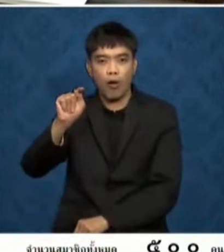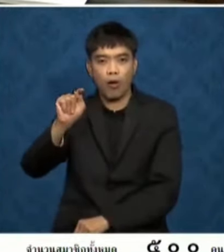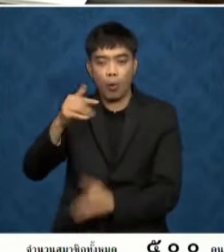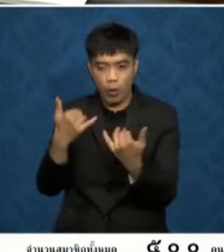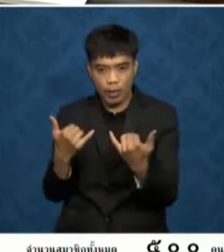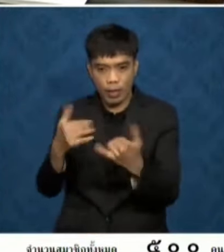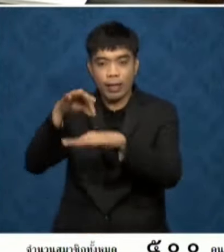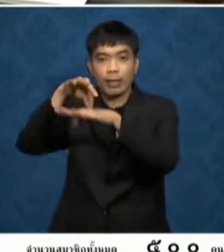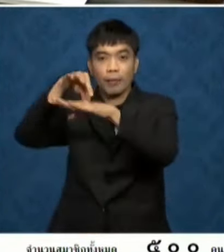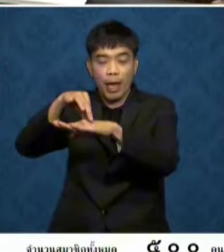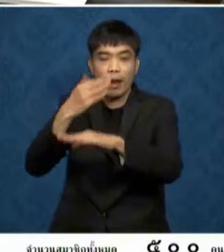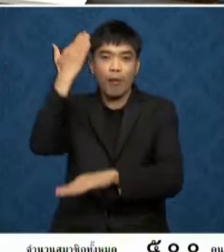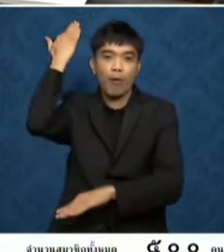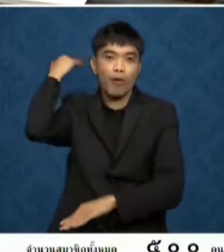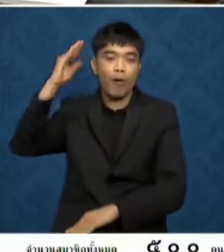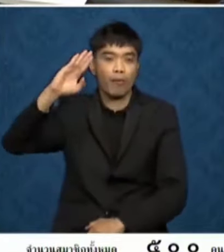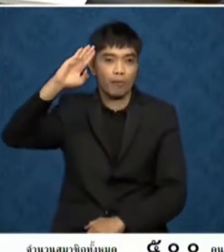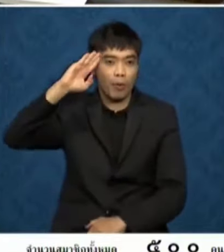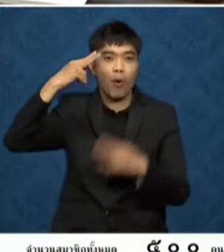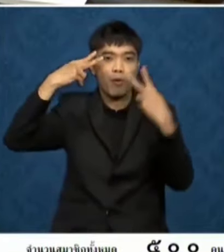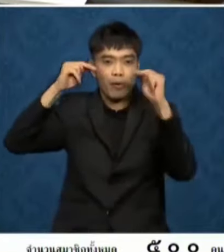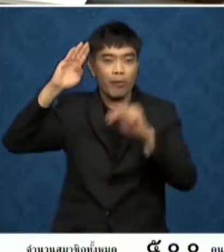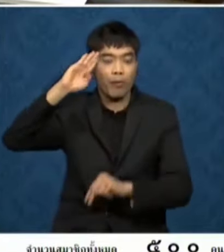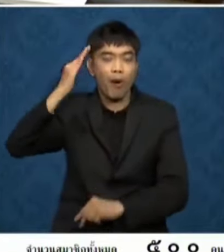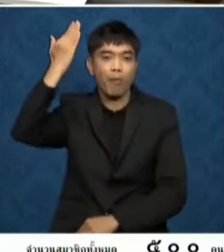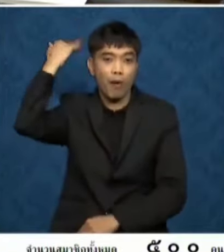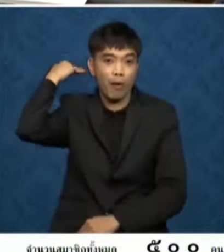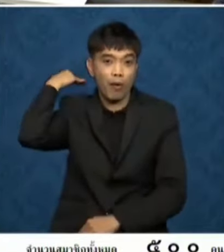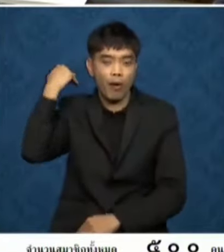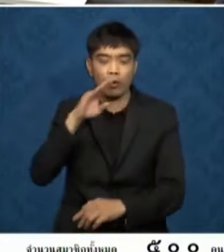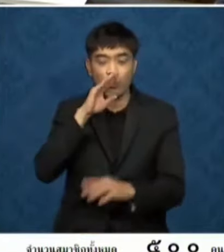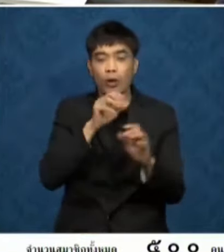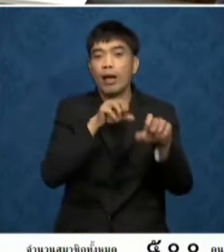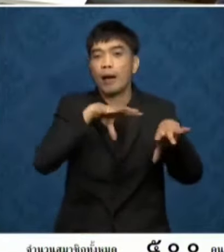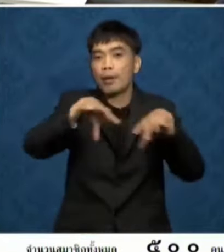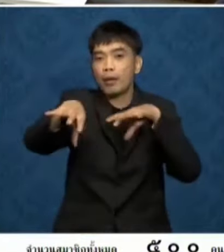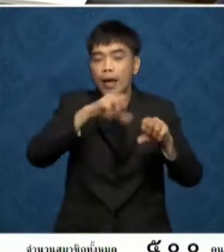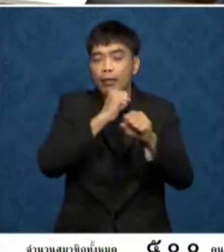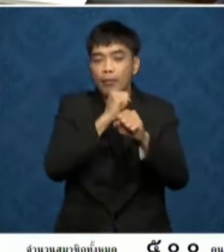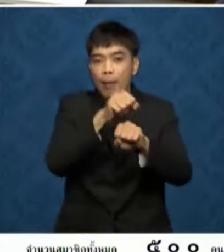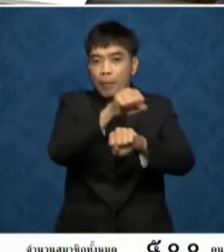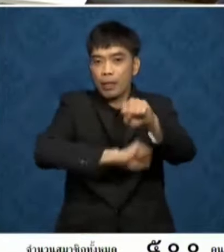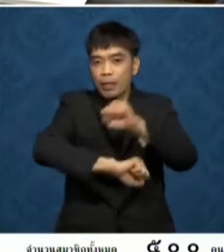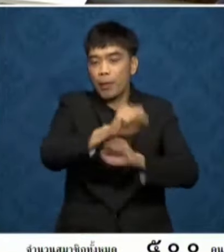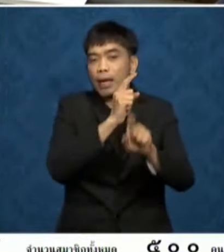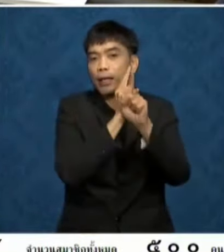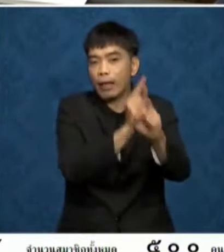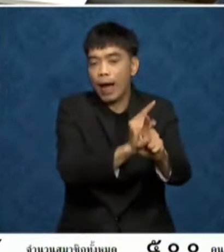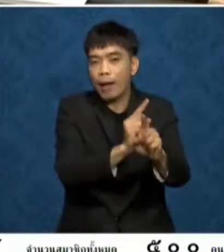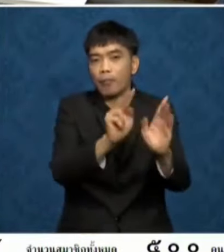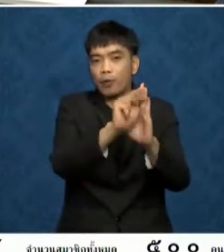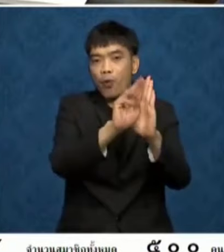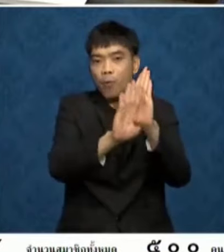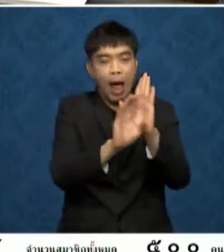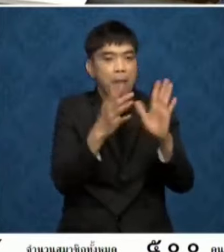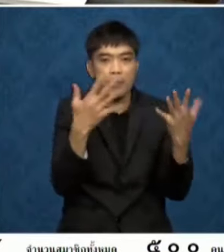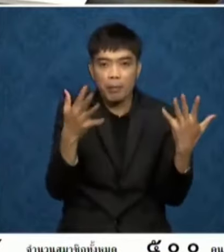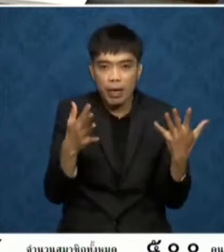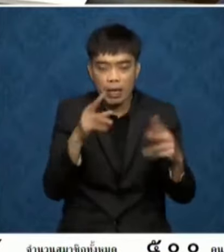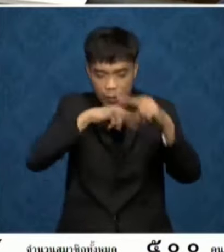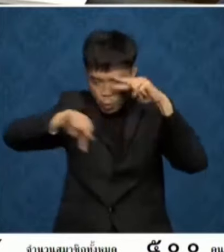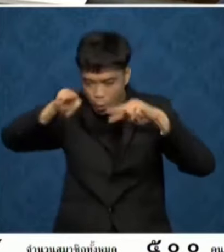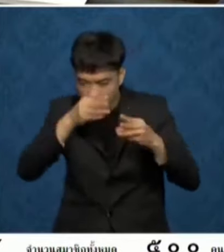ำเนินการตามนโยบายพลังงานและเป็นการดำเนินการตามนโยบายพลังงานที่ผิดพลาดบกพร่องปล่อยปละละเลยไม่รอบคอบ